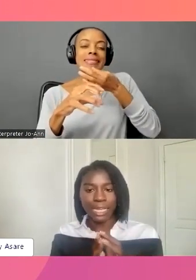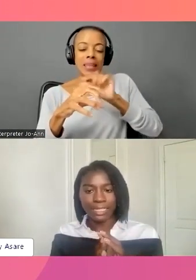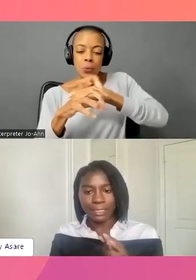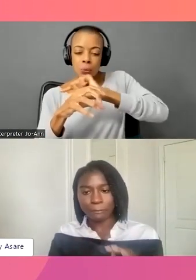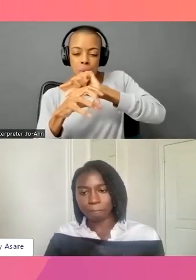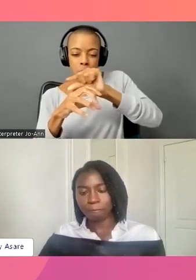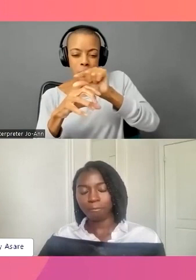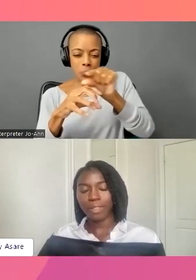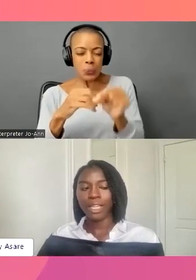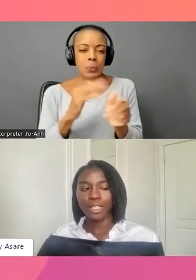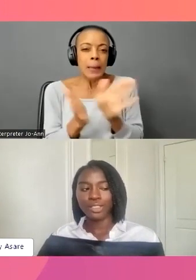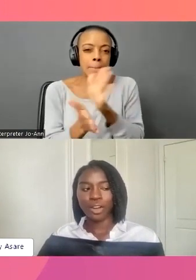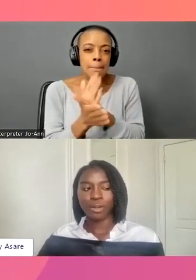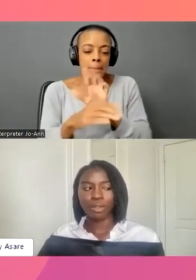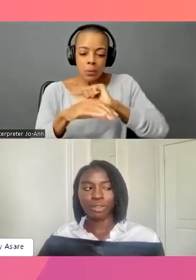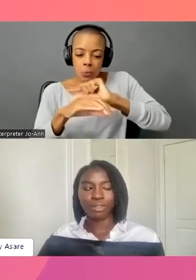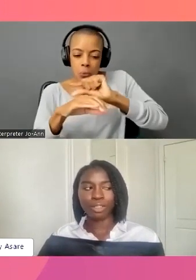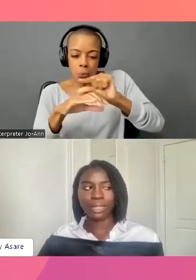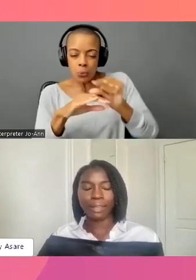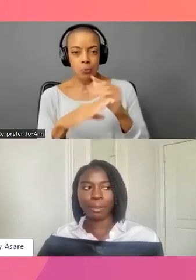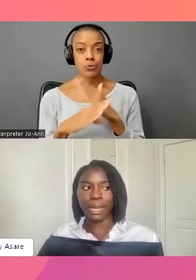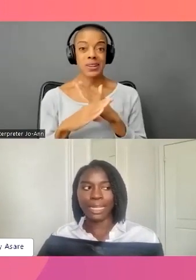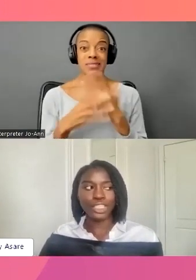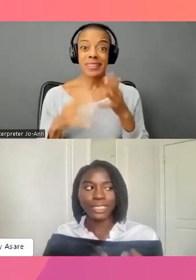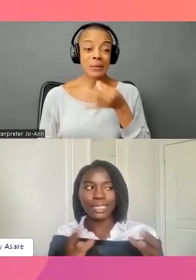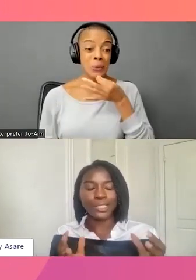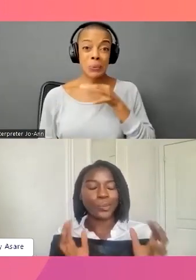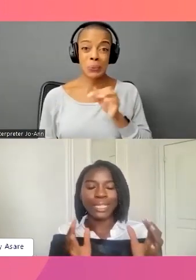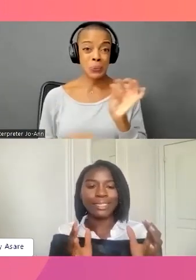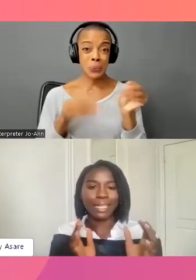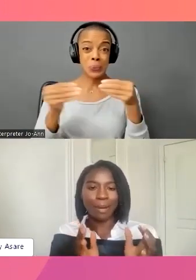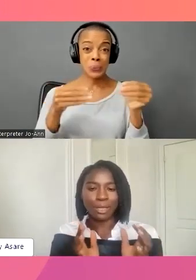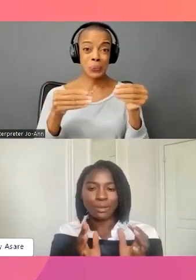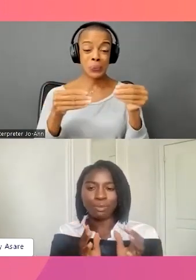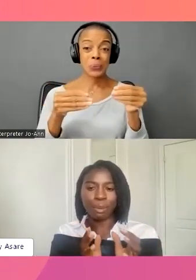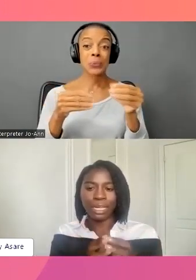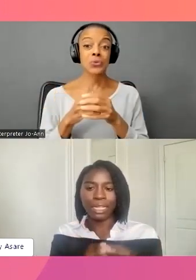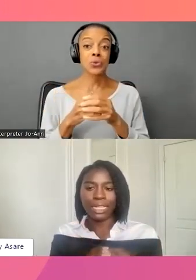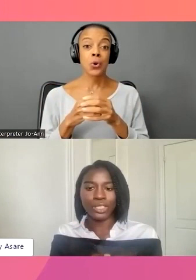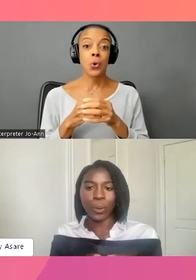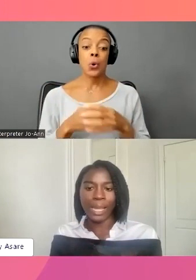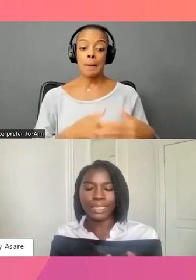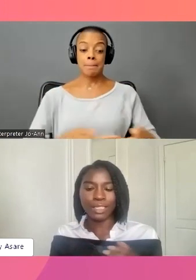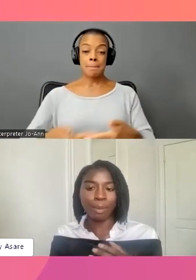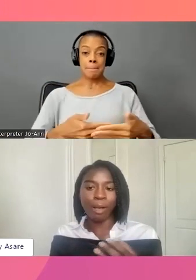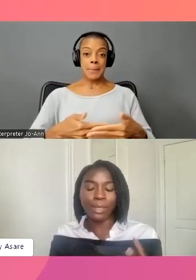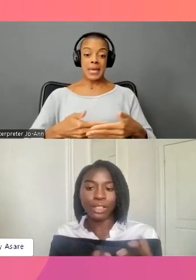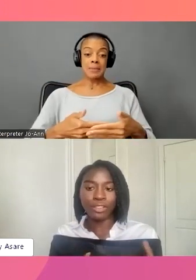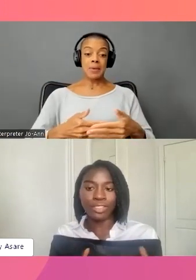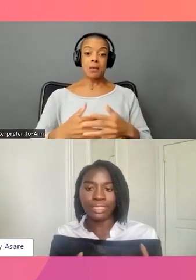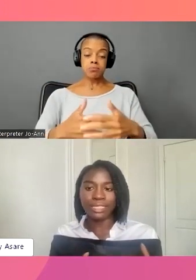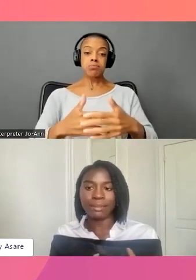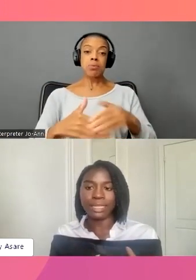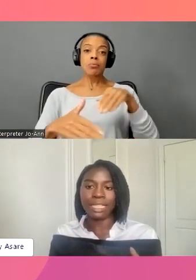fait, il y a une enveloppe très mince qui contient le